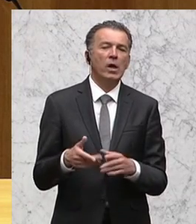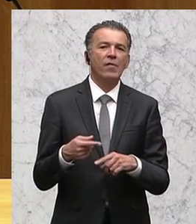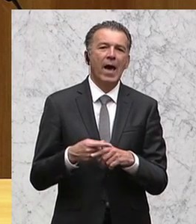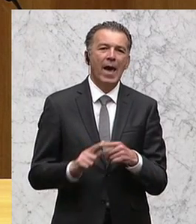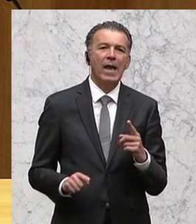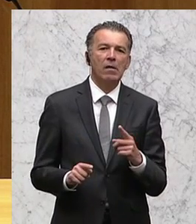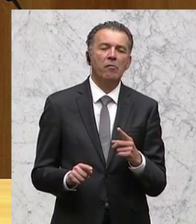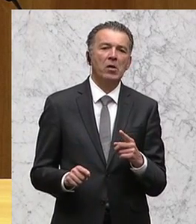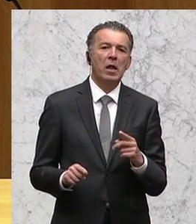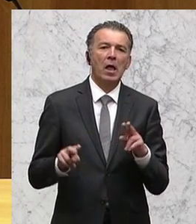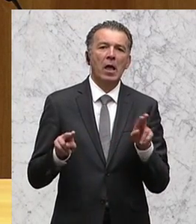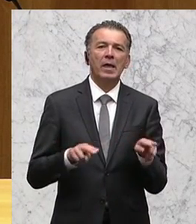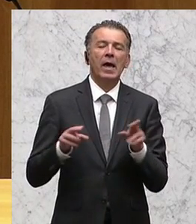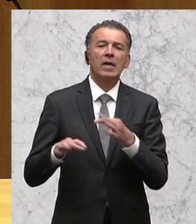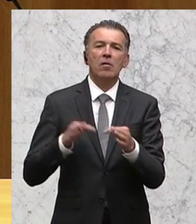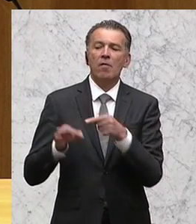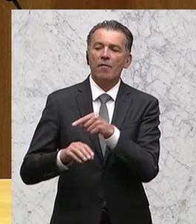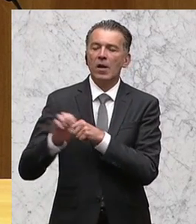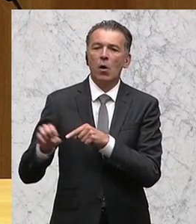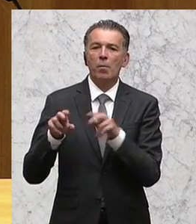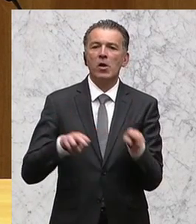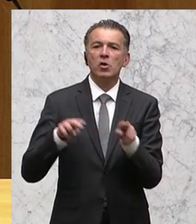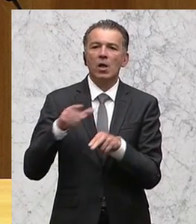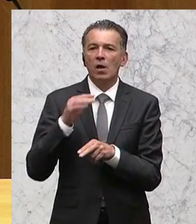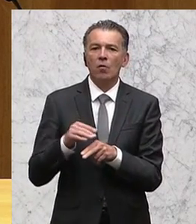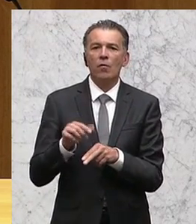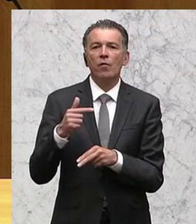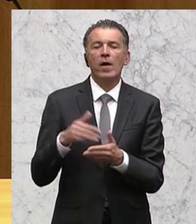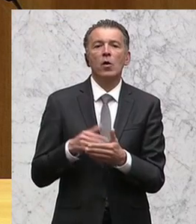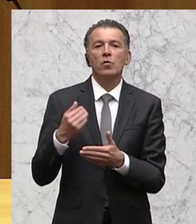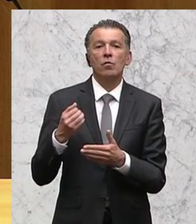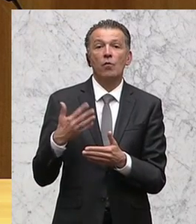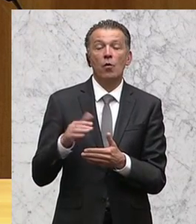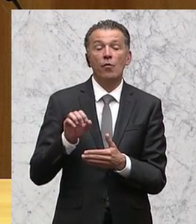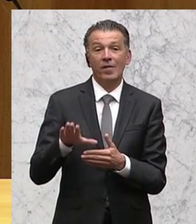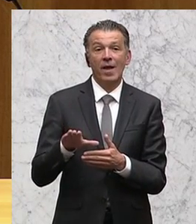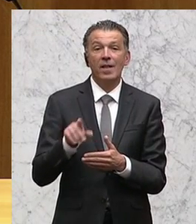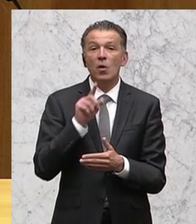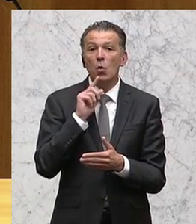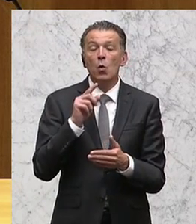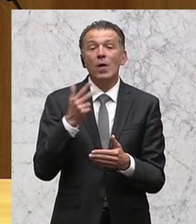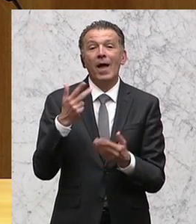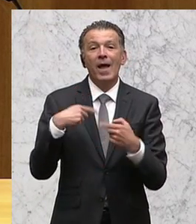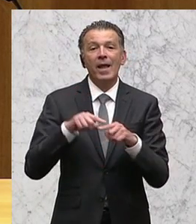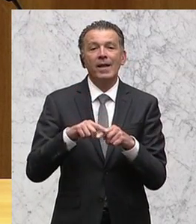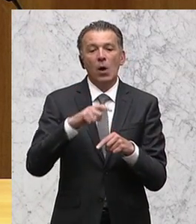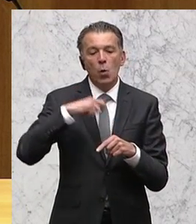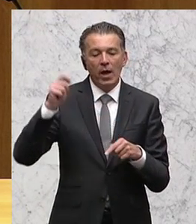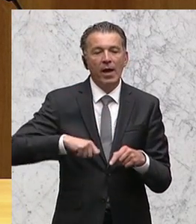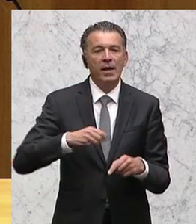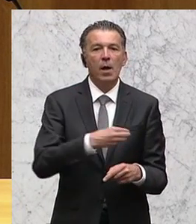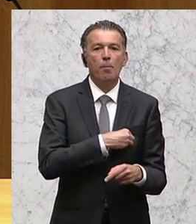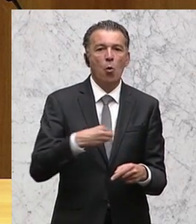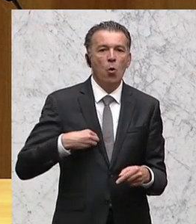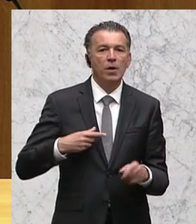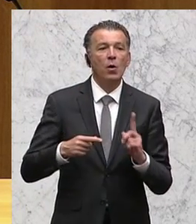beim Europäischen Gerichtshof kamen 2015 aus drei Ländern, der Ukraine, Polen und